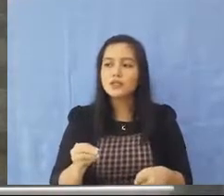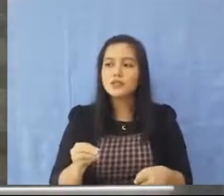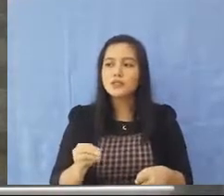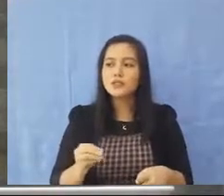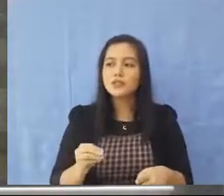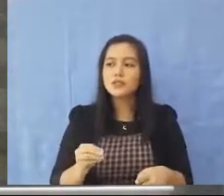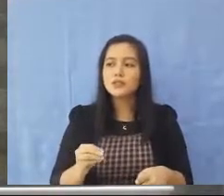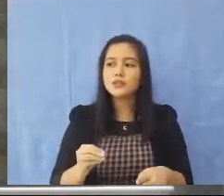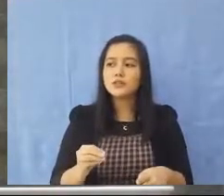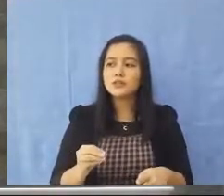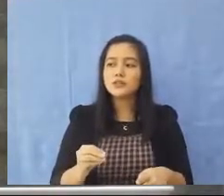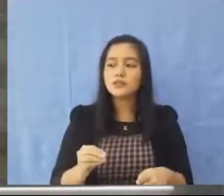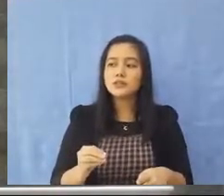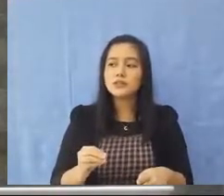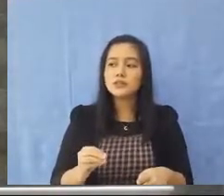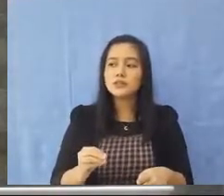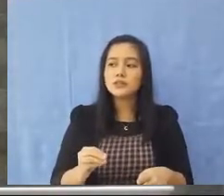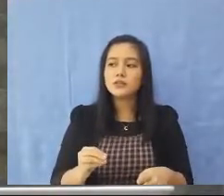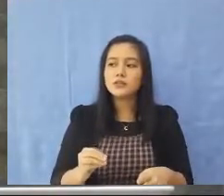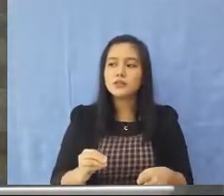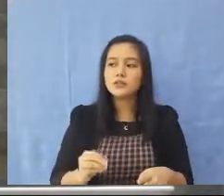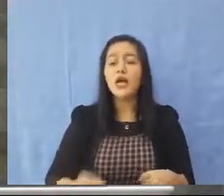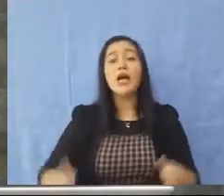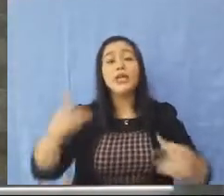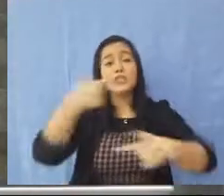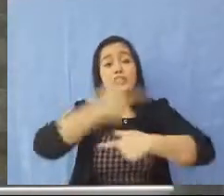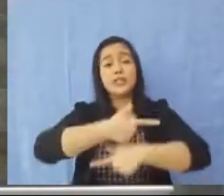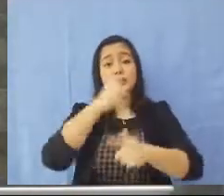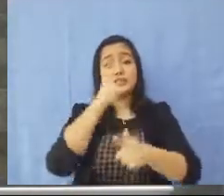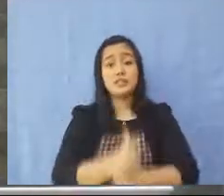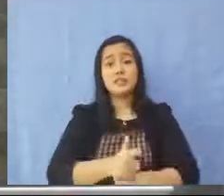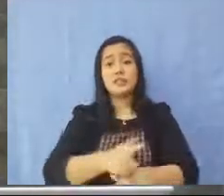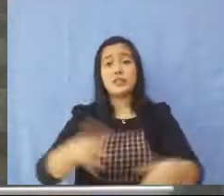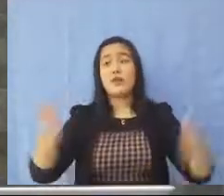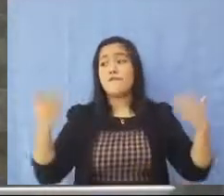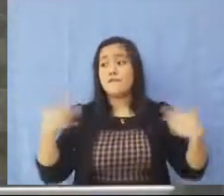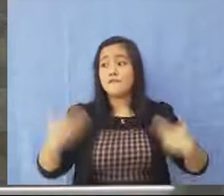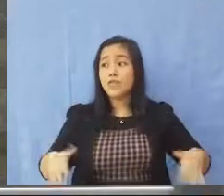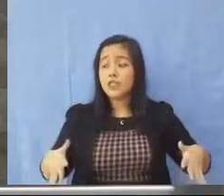of Genesis sa tinatawag na